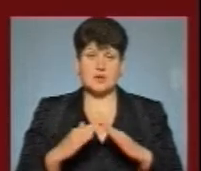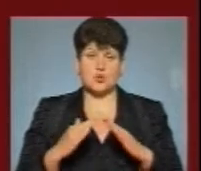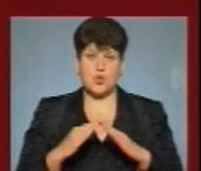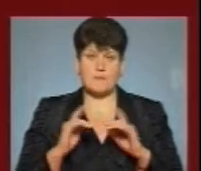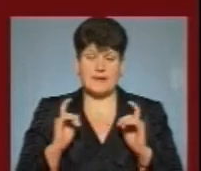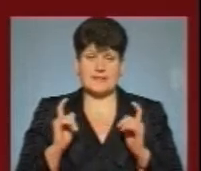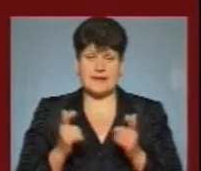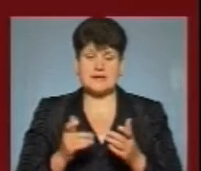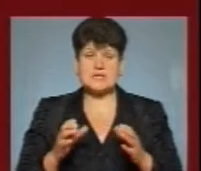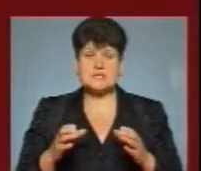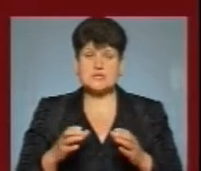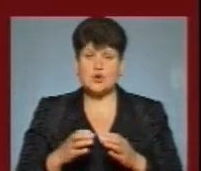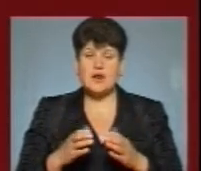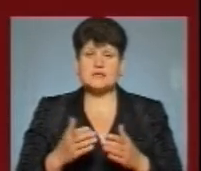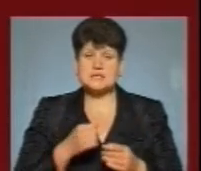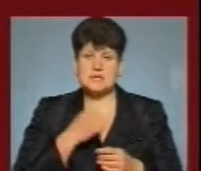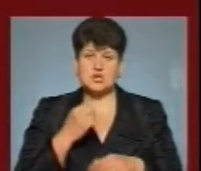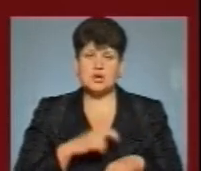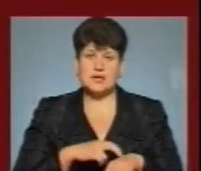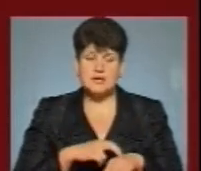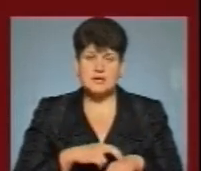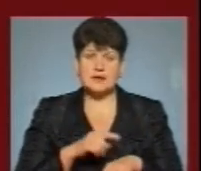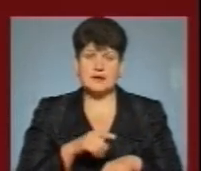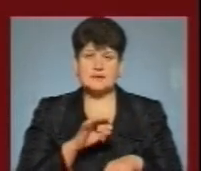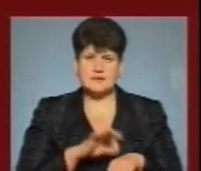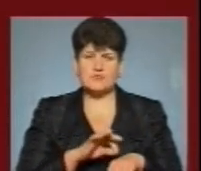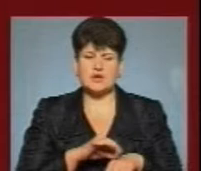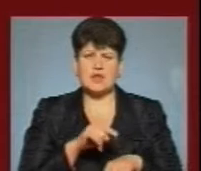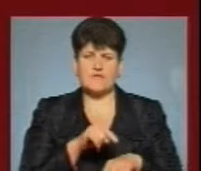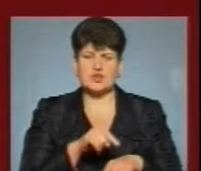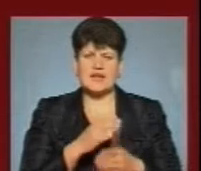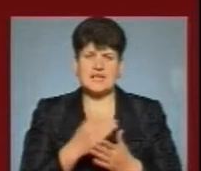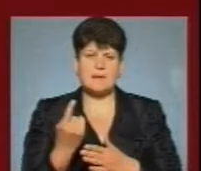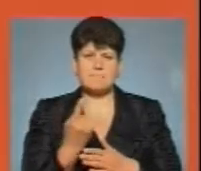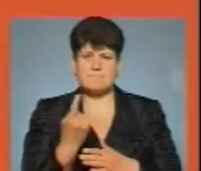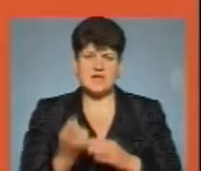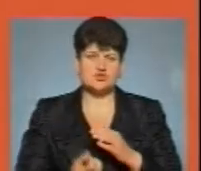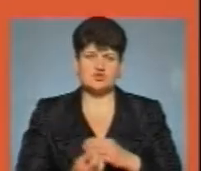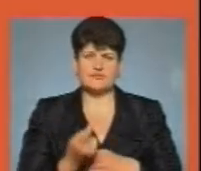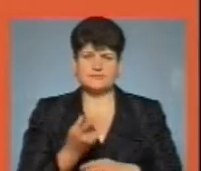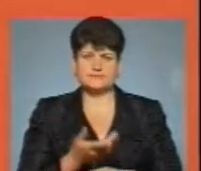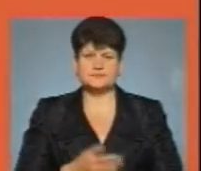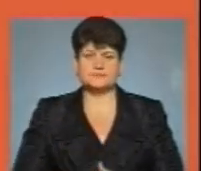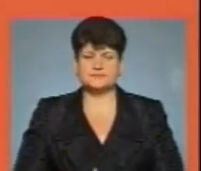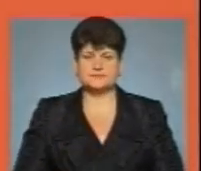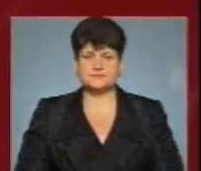ізоляція. По тих всіх даних, старша лікар, яка захворіла, то вона є перше джерело.